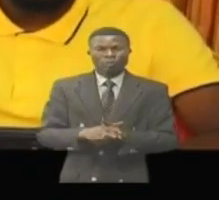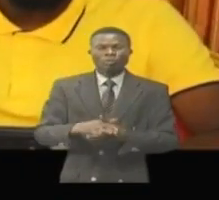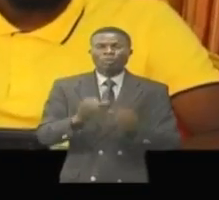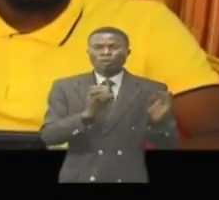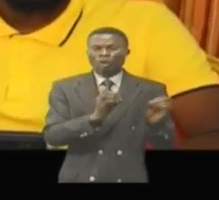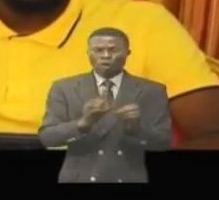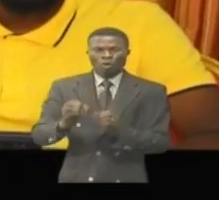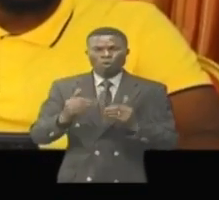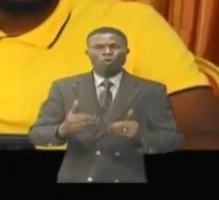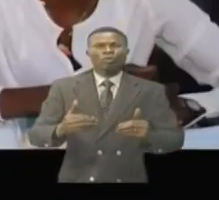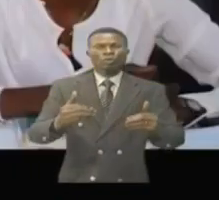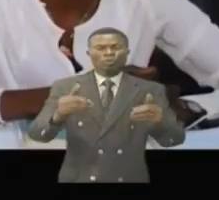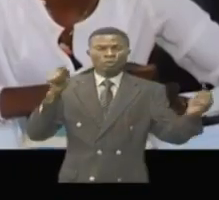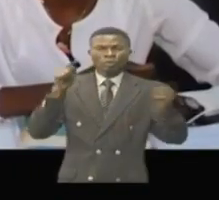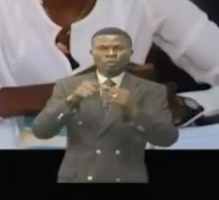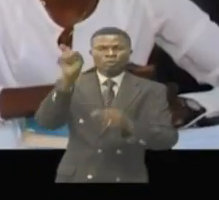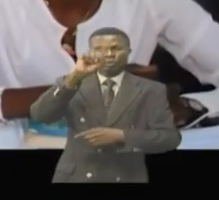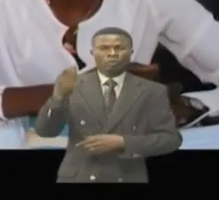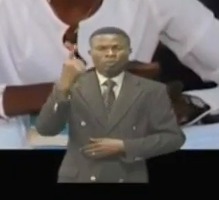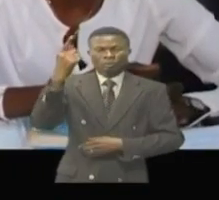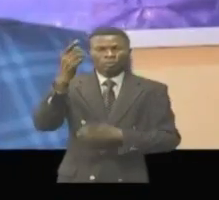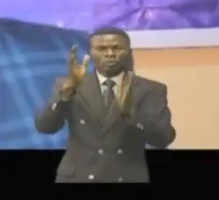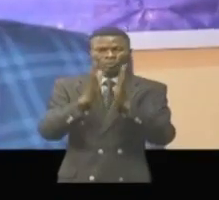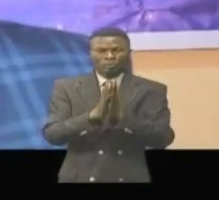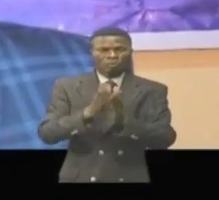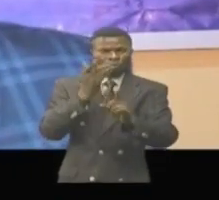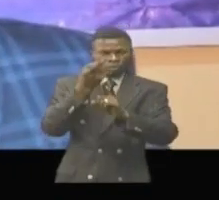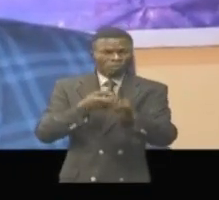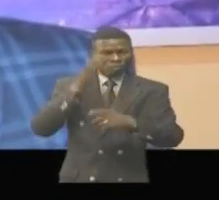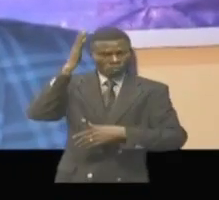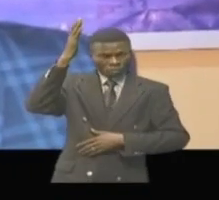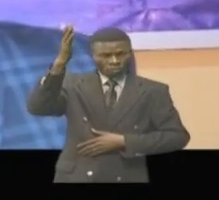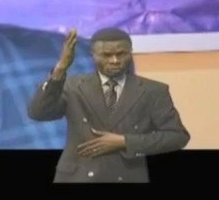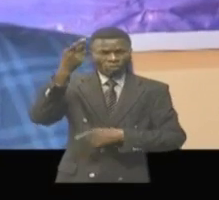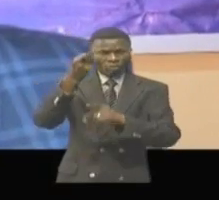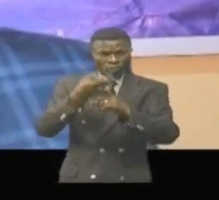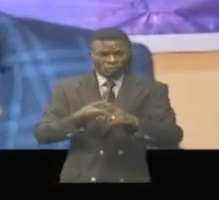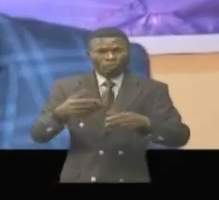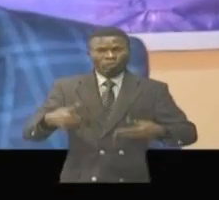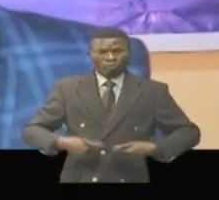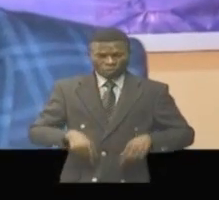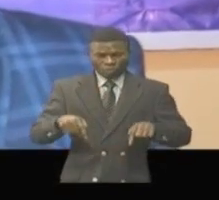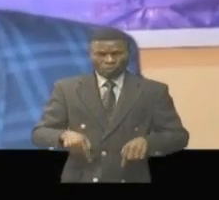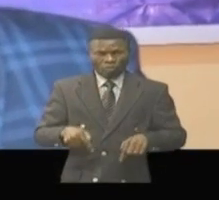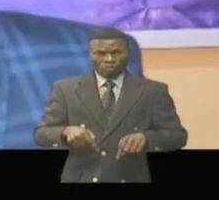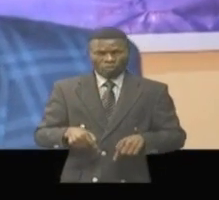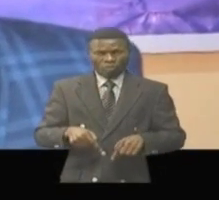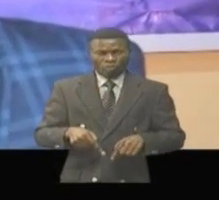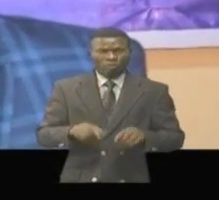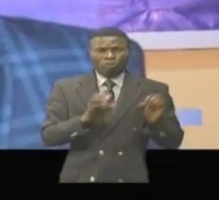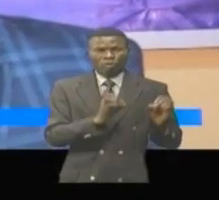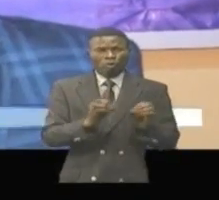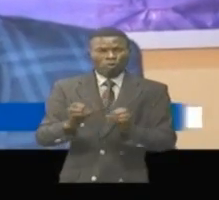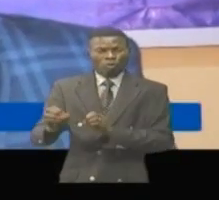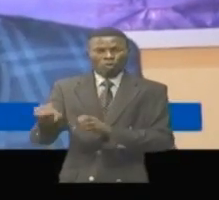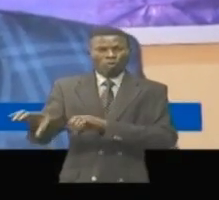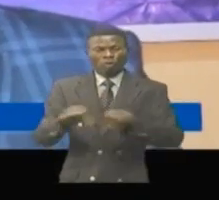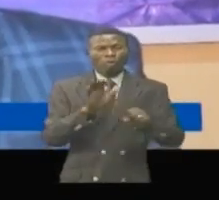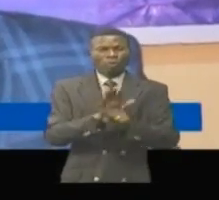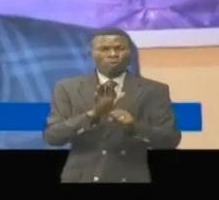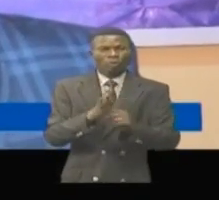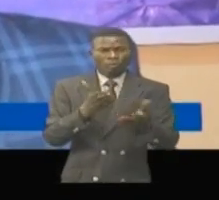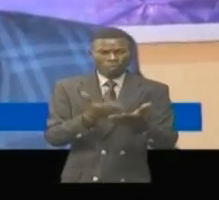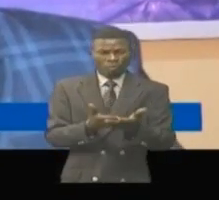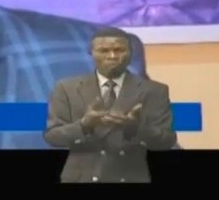vont se tenir jusqu'au 31 octobre prochain. Ce mois de la jeunesse connaîtra plusieurs activités,